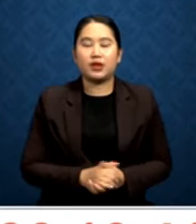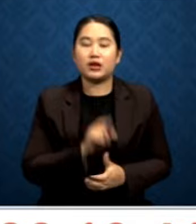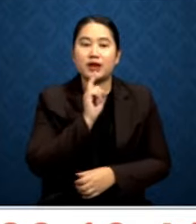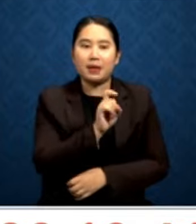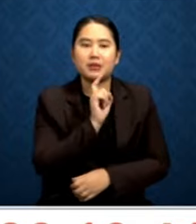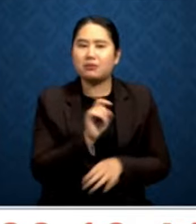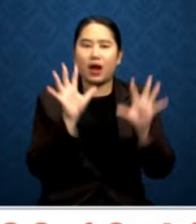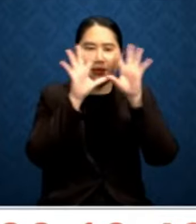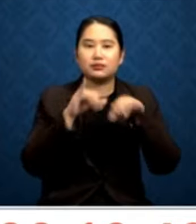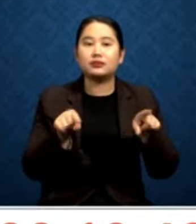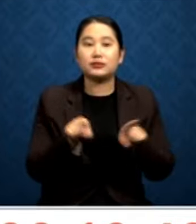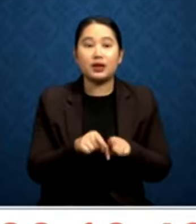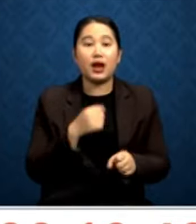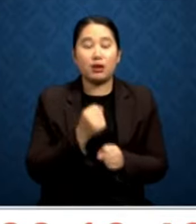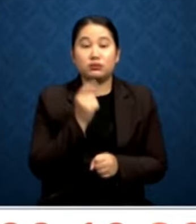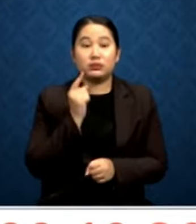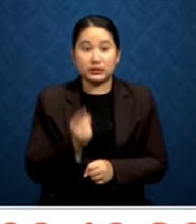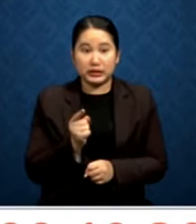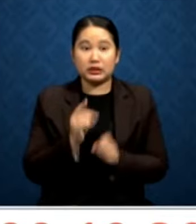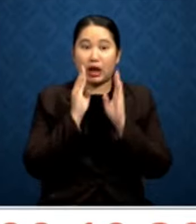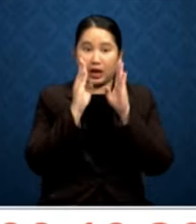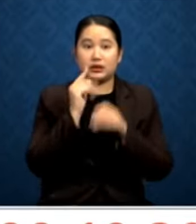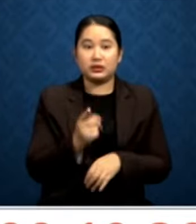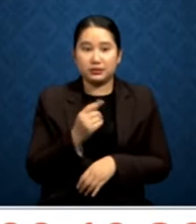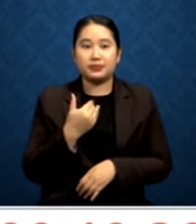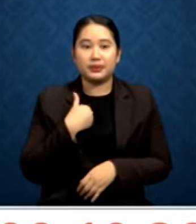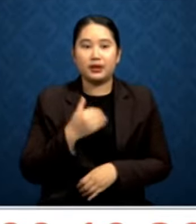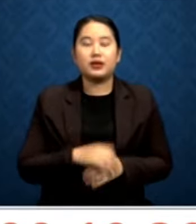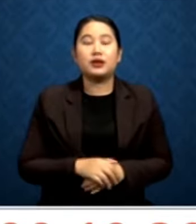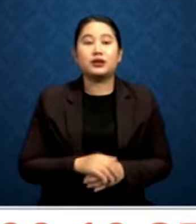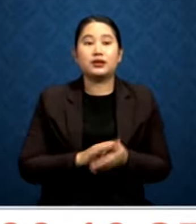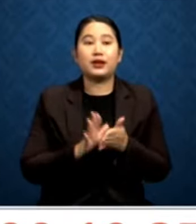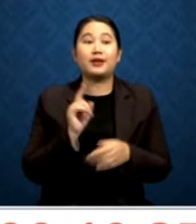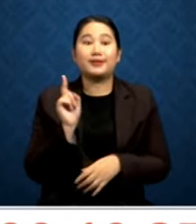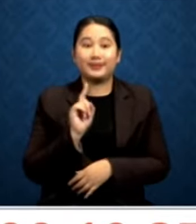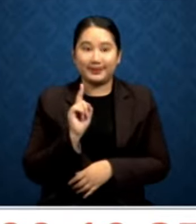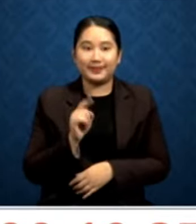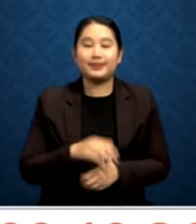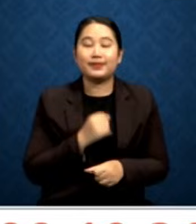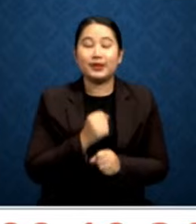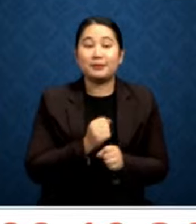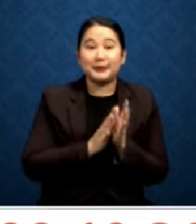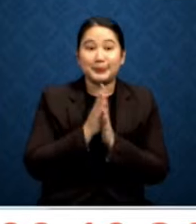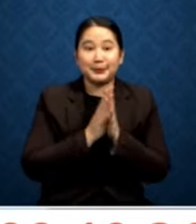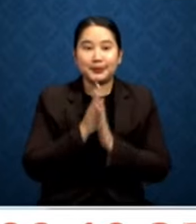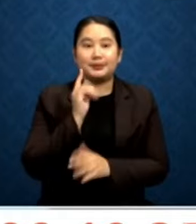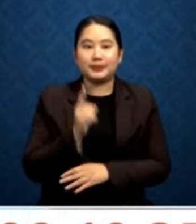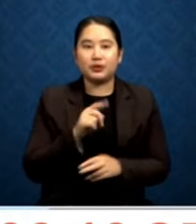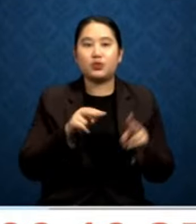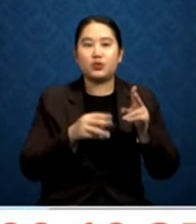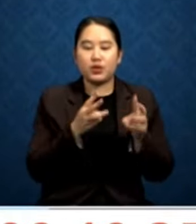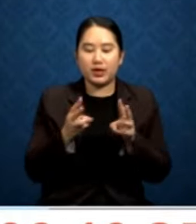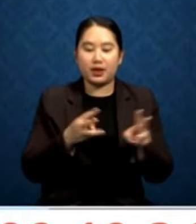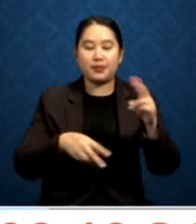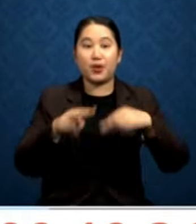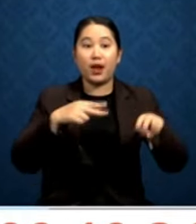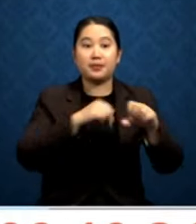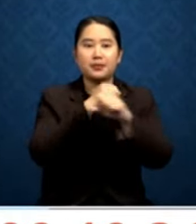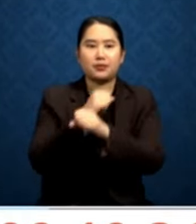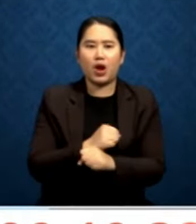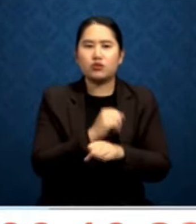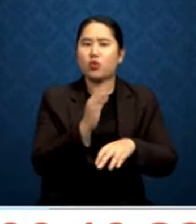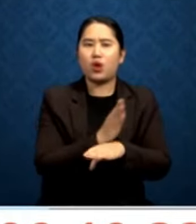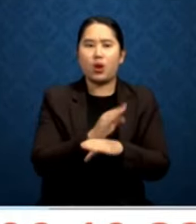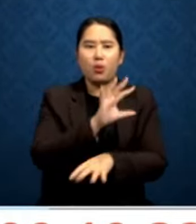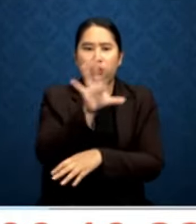ถามเดียวกัเลยเราจะจริงจังหอยังส่นในเรื่องนี้ก็คือวาจริงจังที่จะป้องกันไม่ให้เกิดทุรกิจหลอก